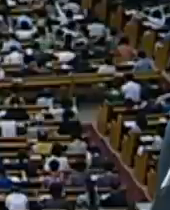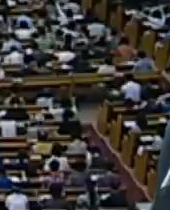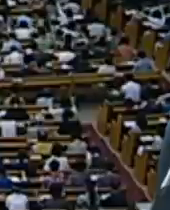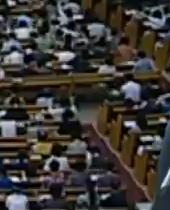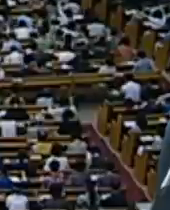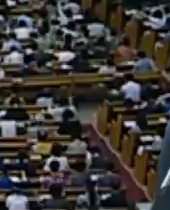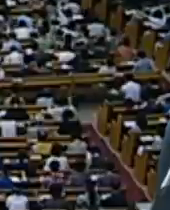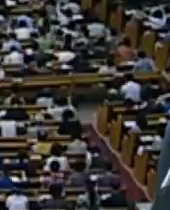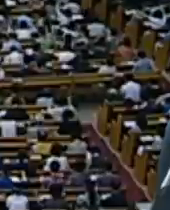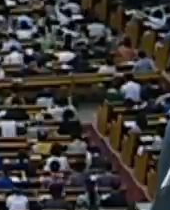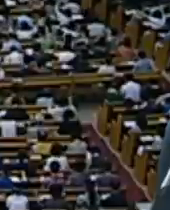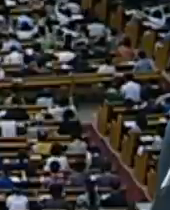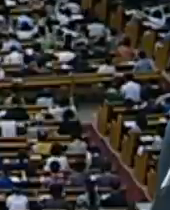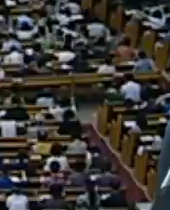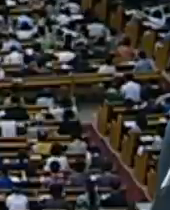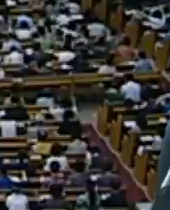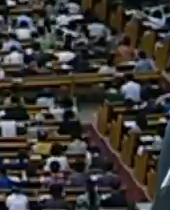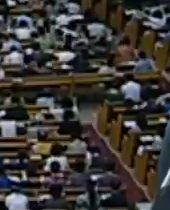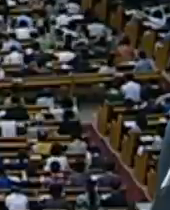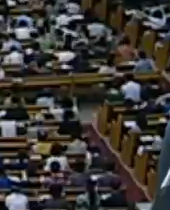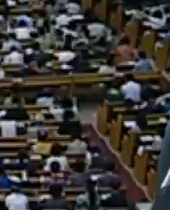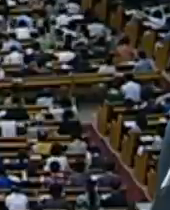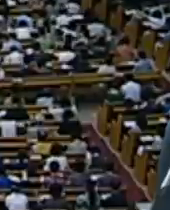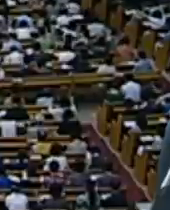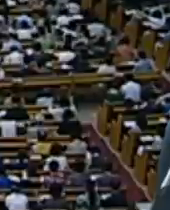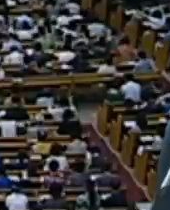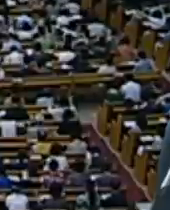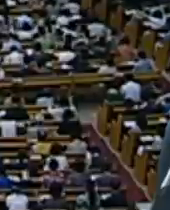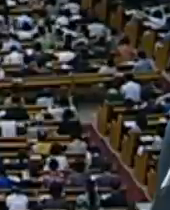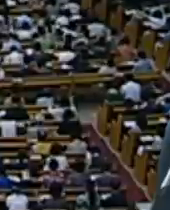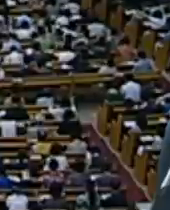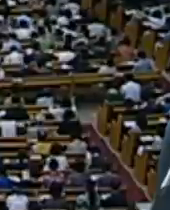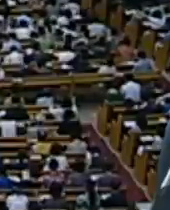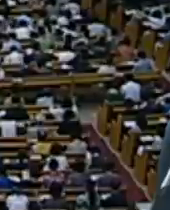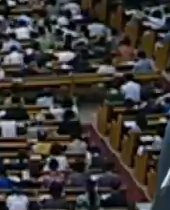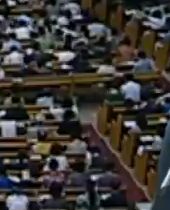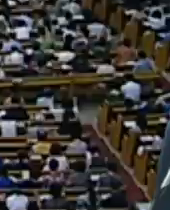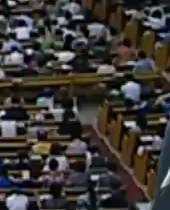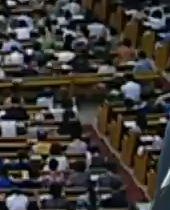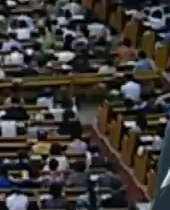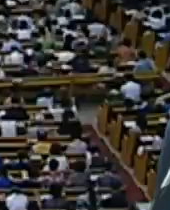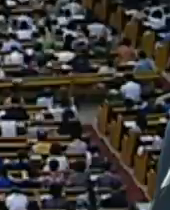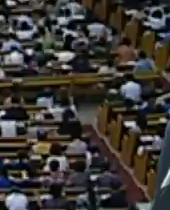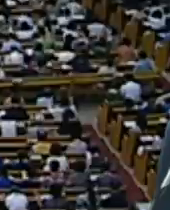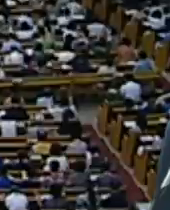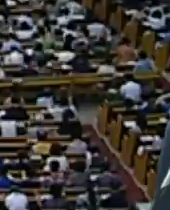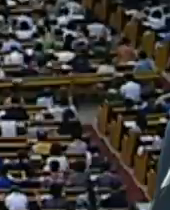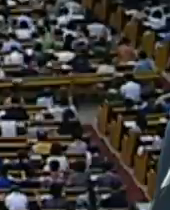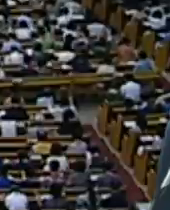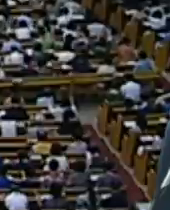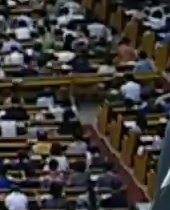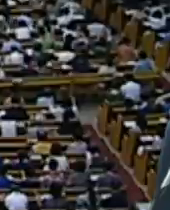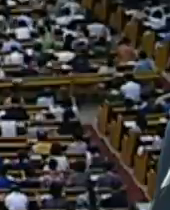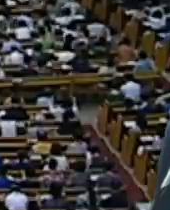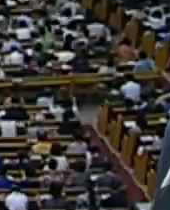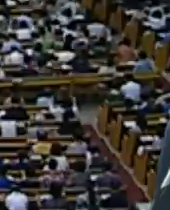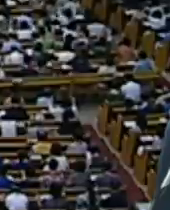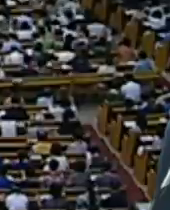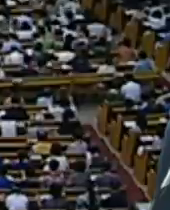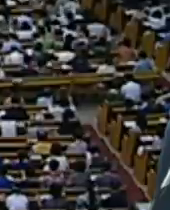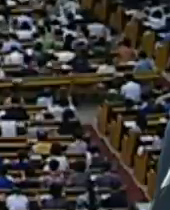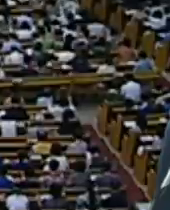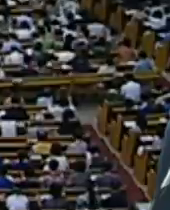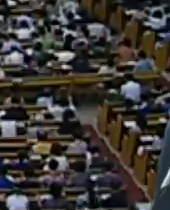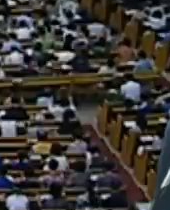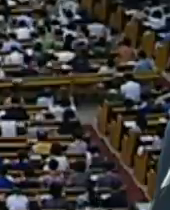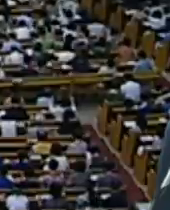오 살아계신 아버지 하나님 감사합니다. 주 예수 이름으로 주님 감사드립니다. 주님 영광 받아 주시옵소서.